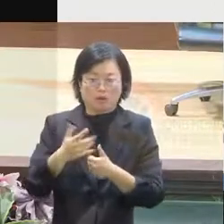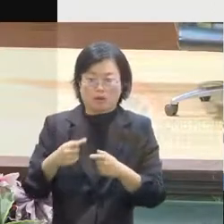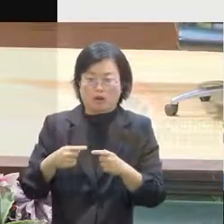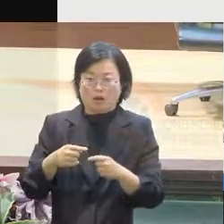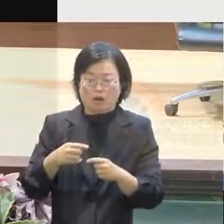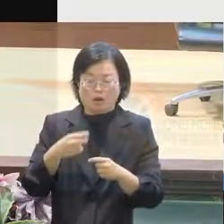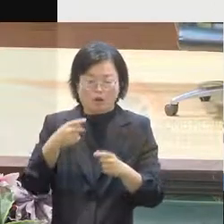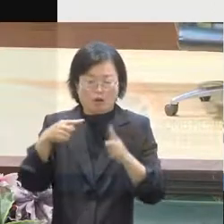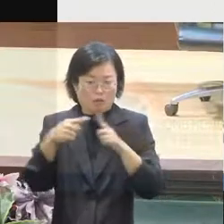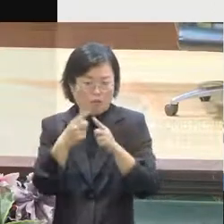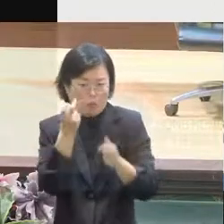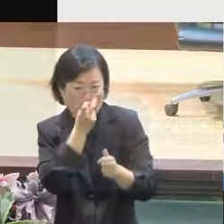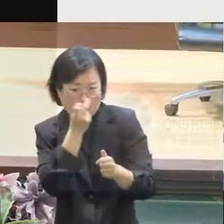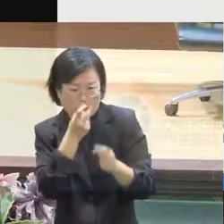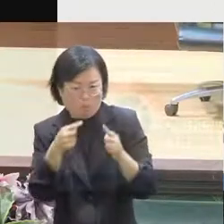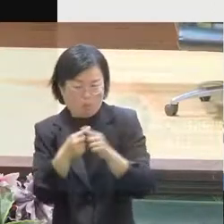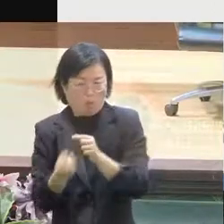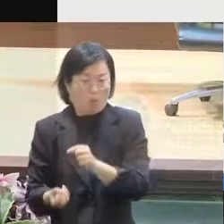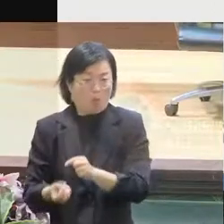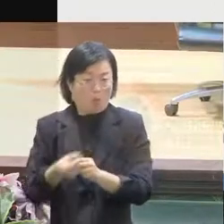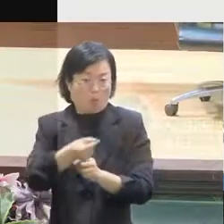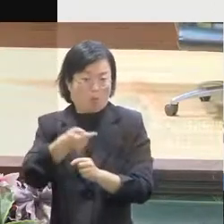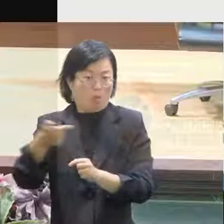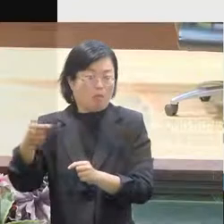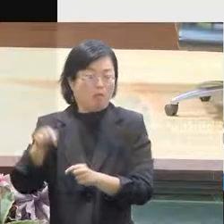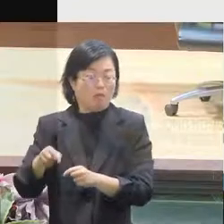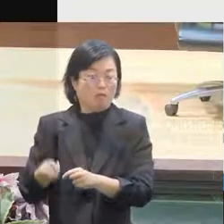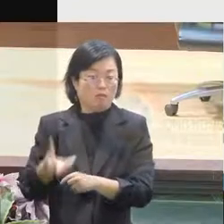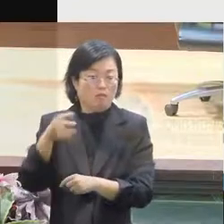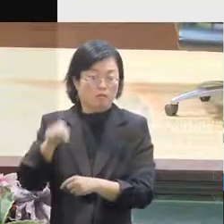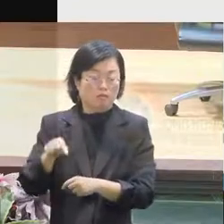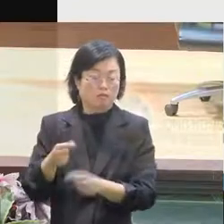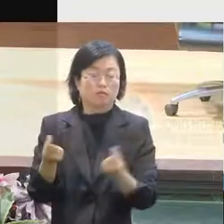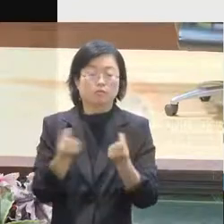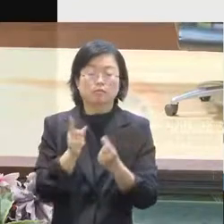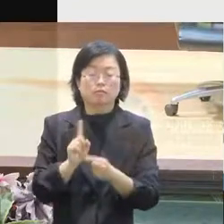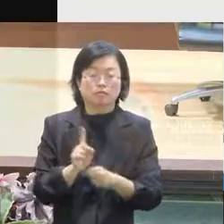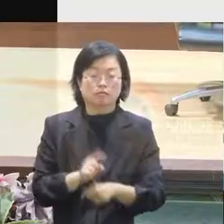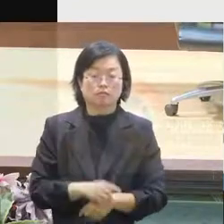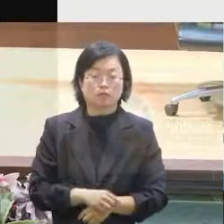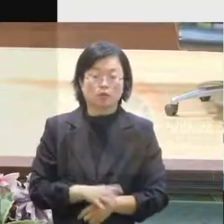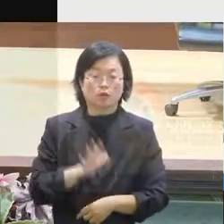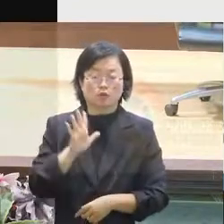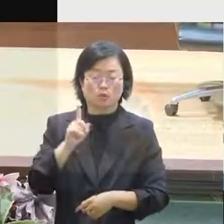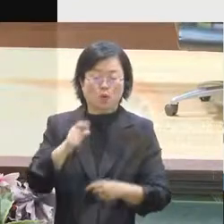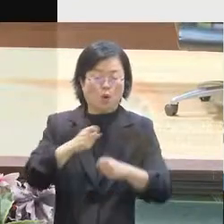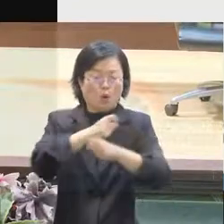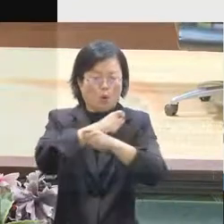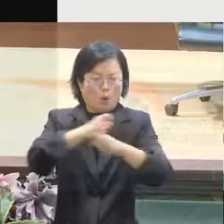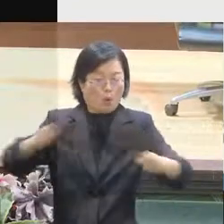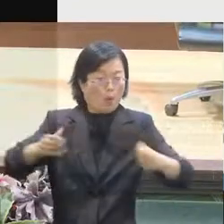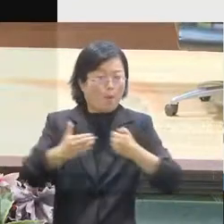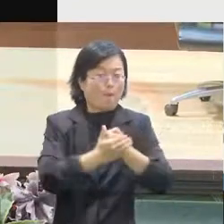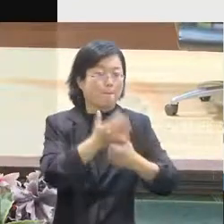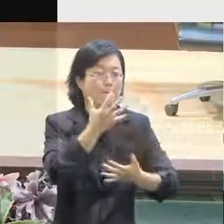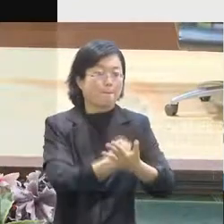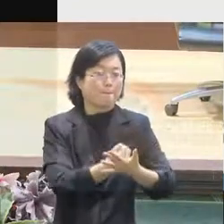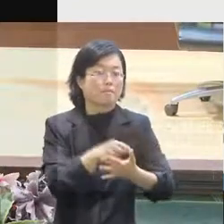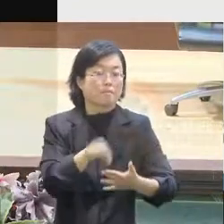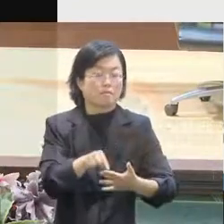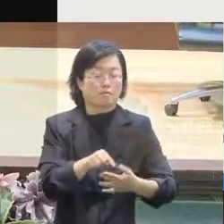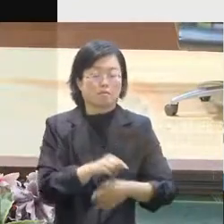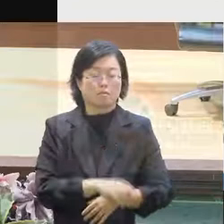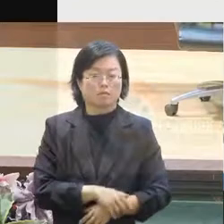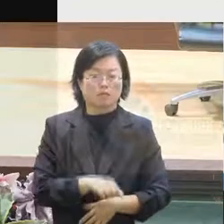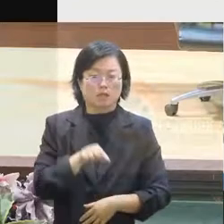比如说我们这里的第十条有一个叫做永久保存档案。说的是呢，就是这个